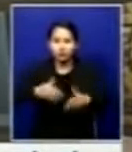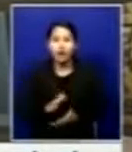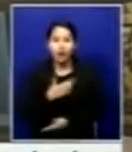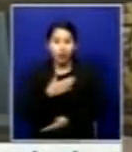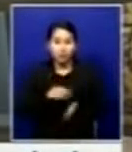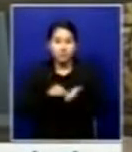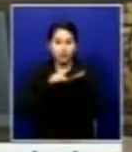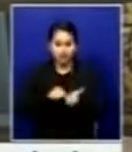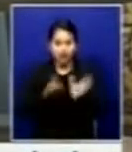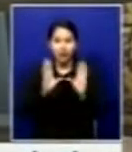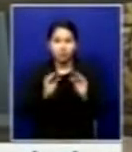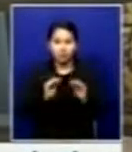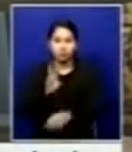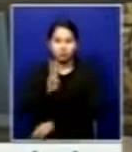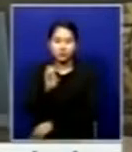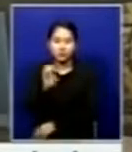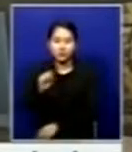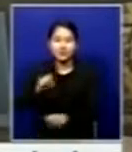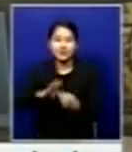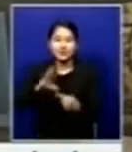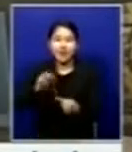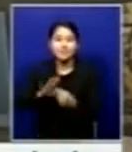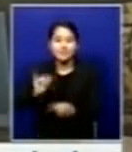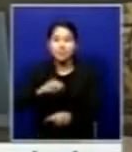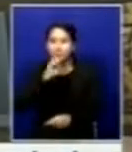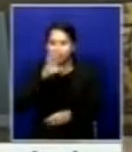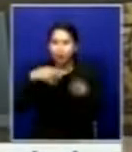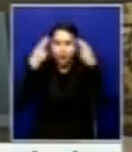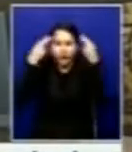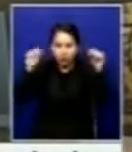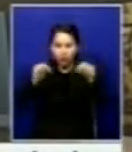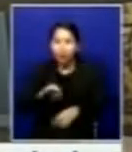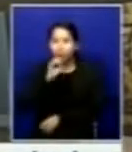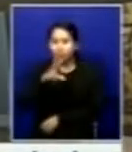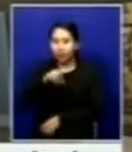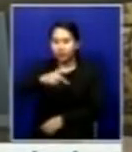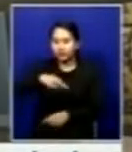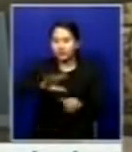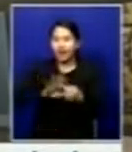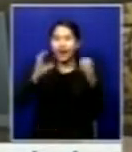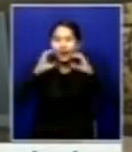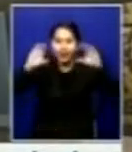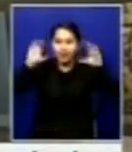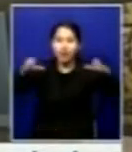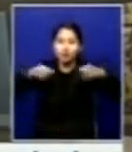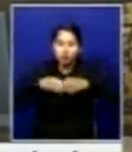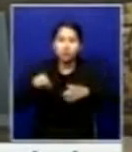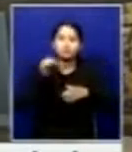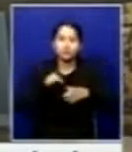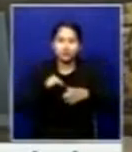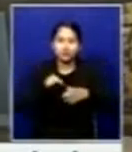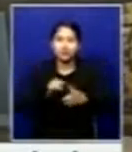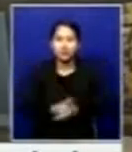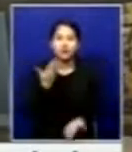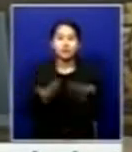ให้เปิดวิสามัญทั้งผ่านท่านนายกเองผ่านสภาเองรัฐบาลชุดนี้สสรัฐบาลหรือวุฒิ